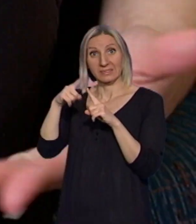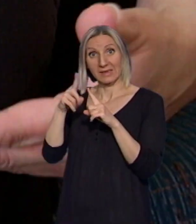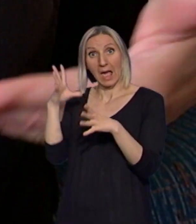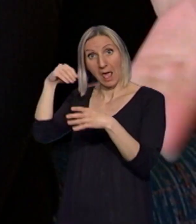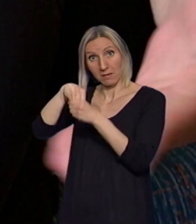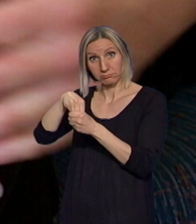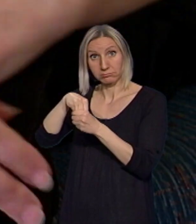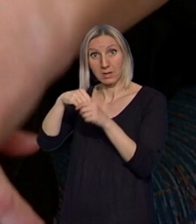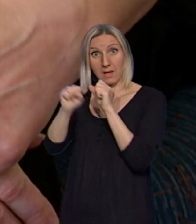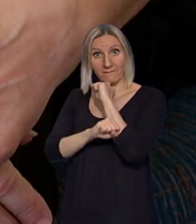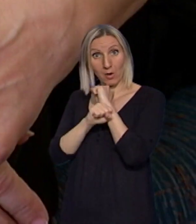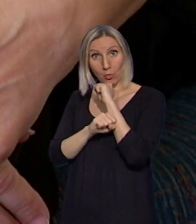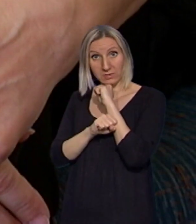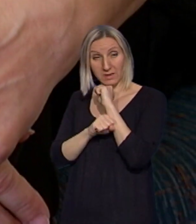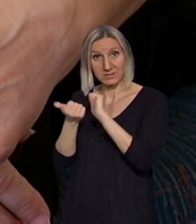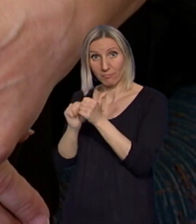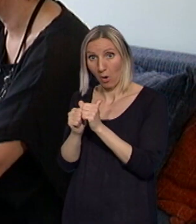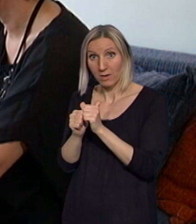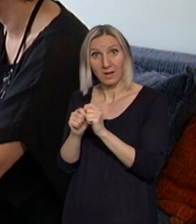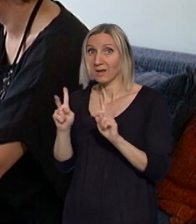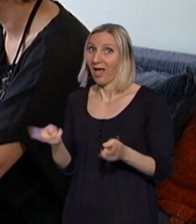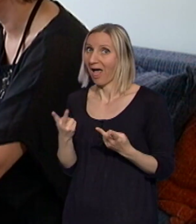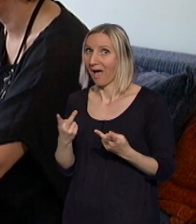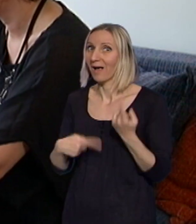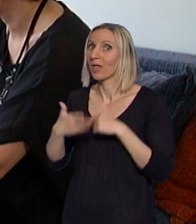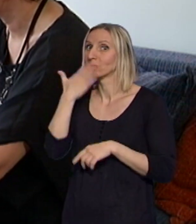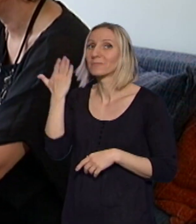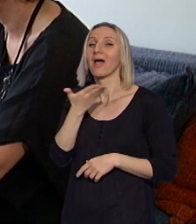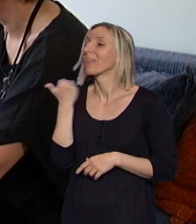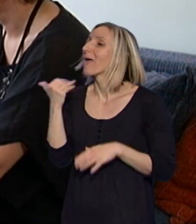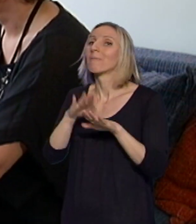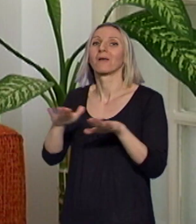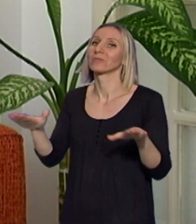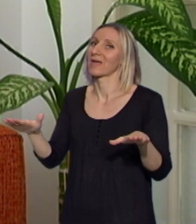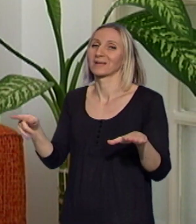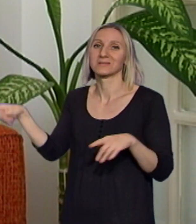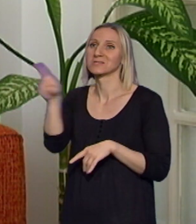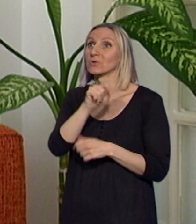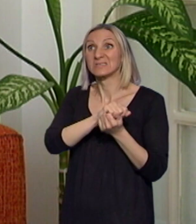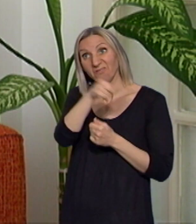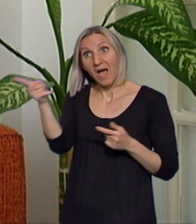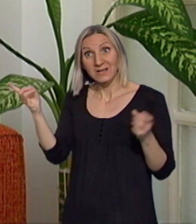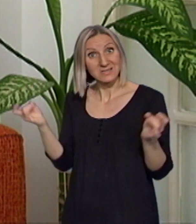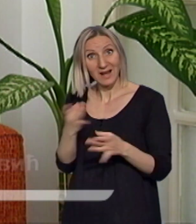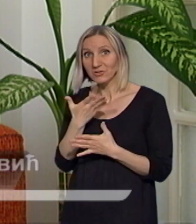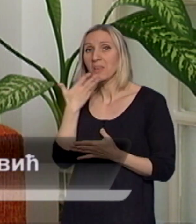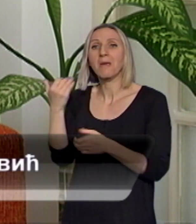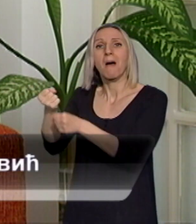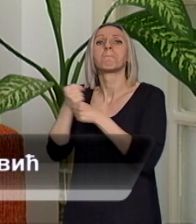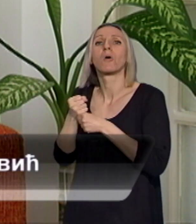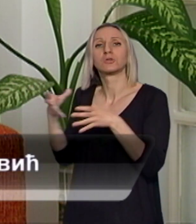lak, ali je uspjela. Nemaju sva djeca tu sreću jer nedostaje podrška društva. Jer podrška društva ne